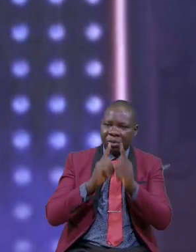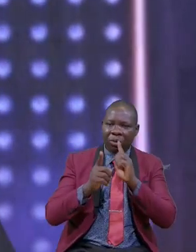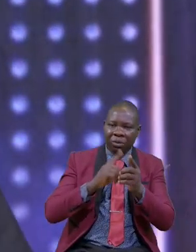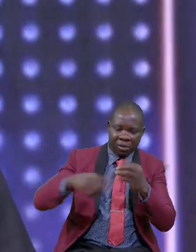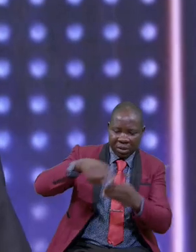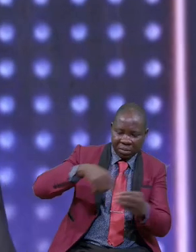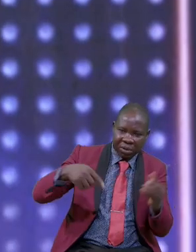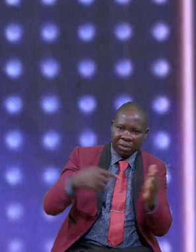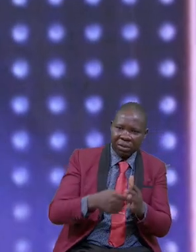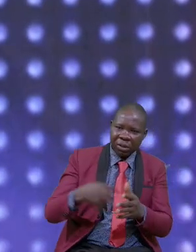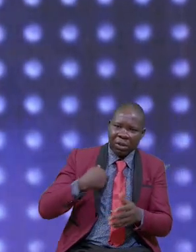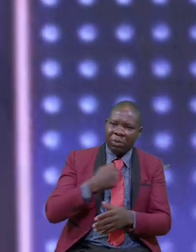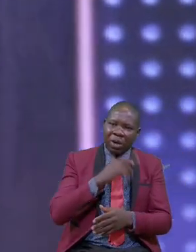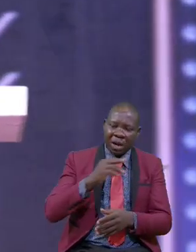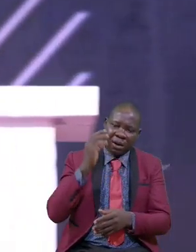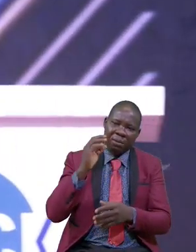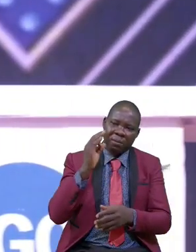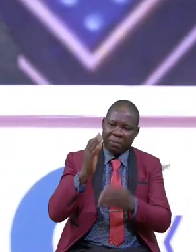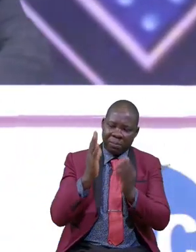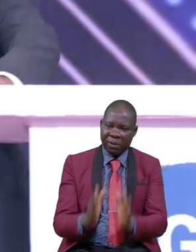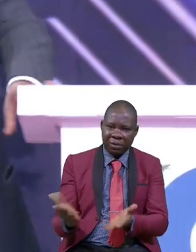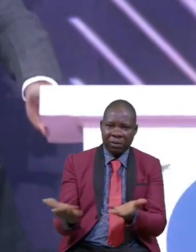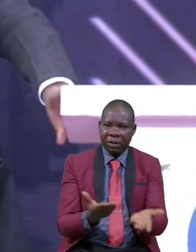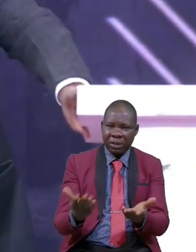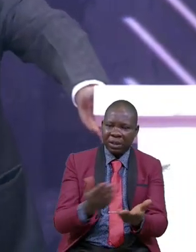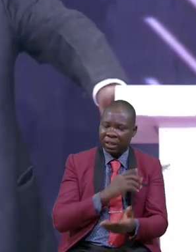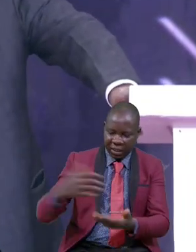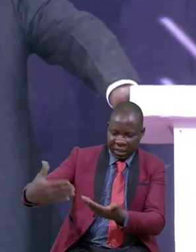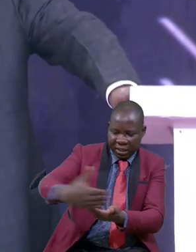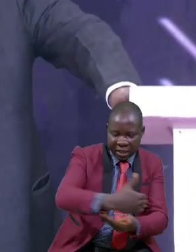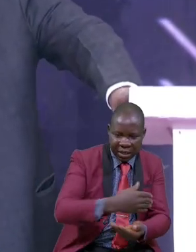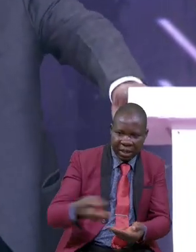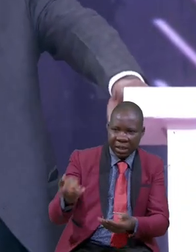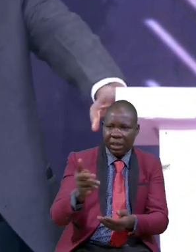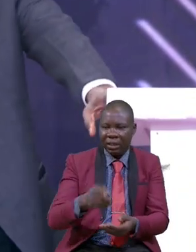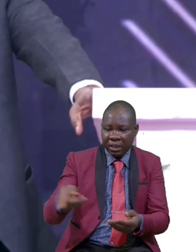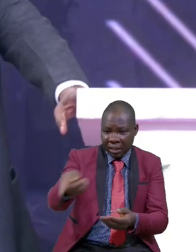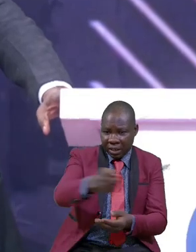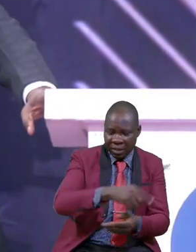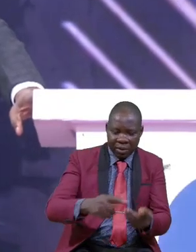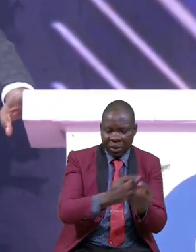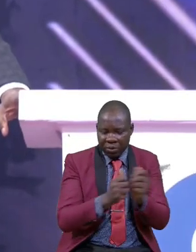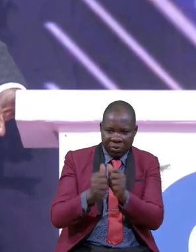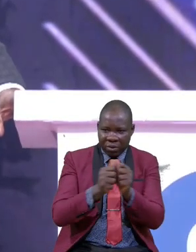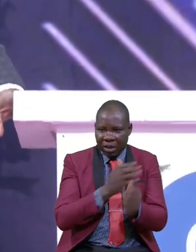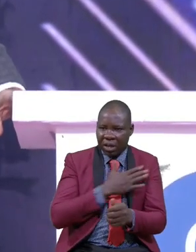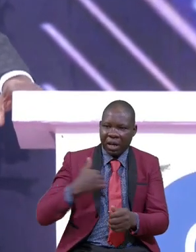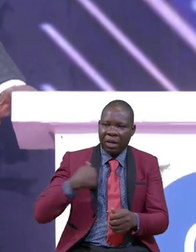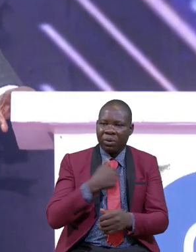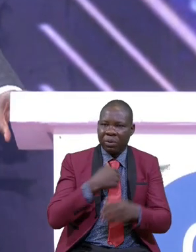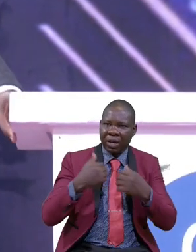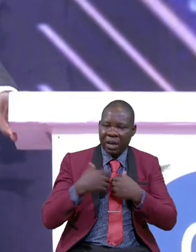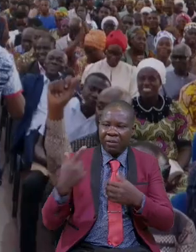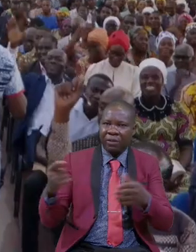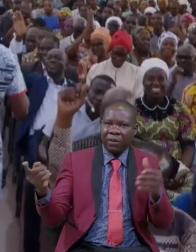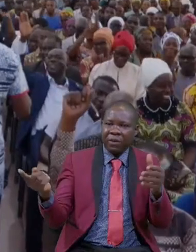he ministre, them together, il les a rassemblés et nous avons eu la première croisade et le séminaire à Kumasi